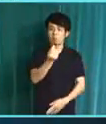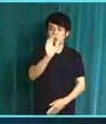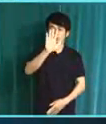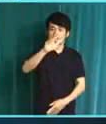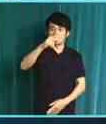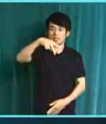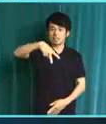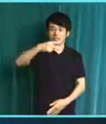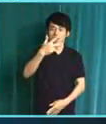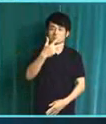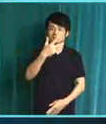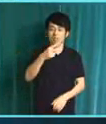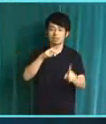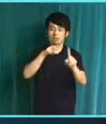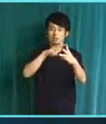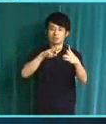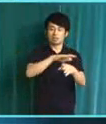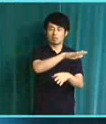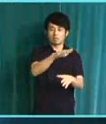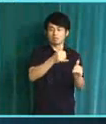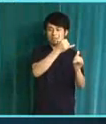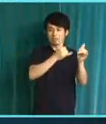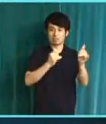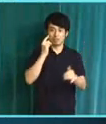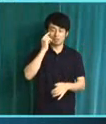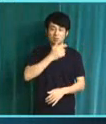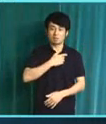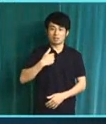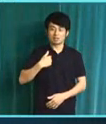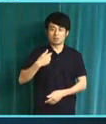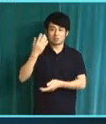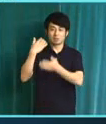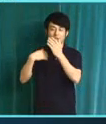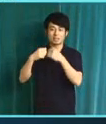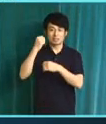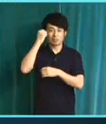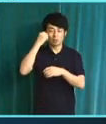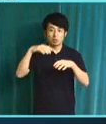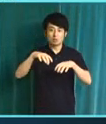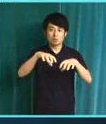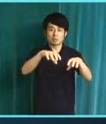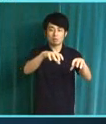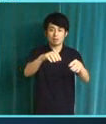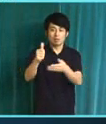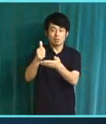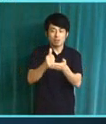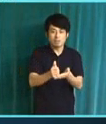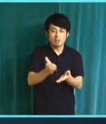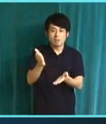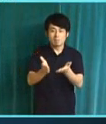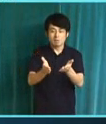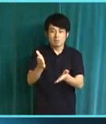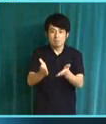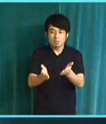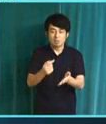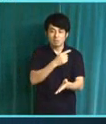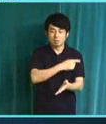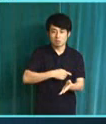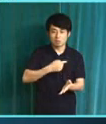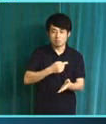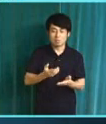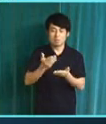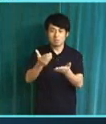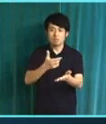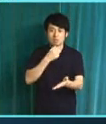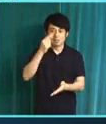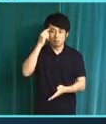なしです。小田原の歴史を感じるような宿場町の心を再現します。木造建築の旅籠、ホテルも